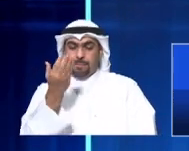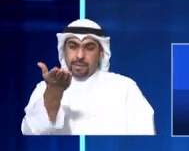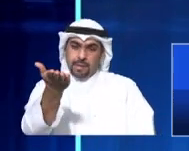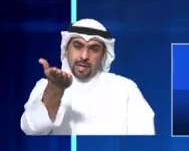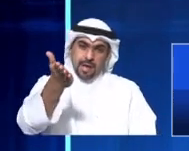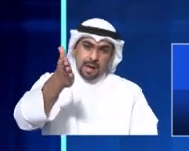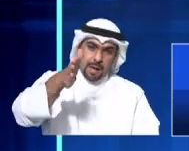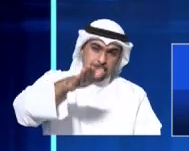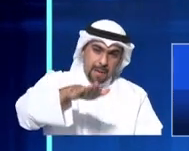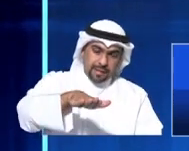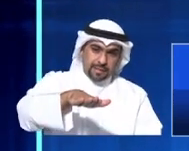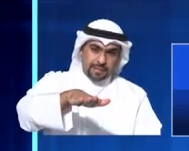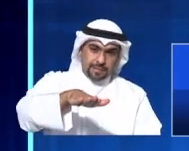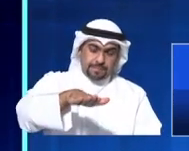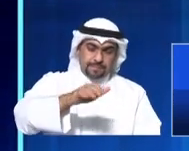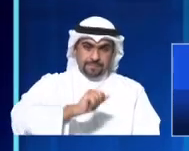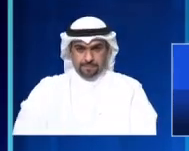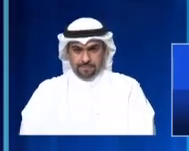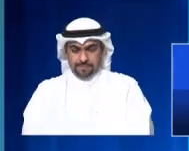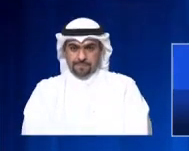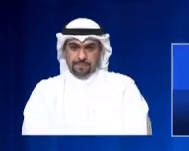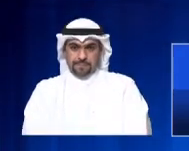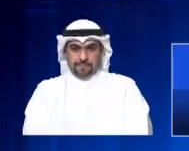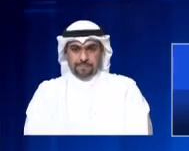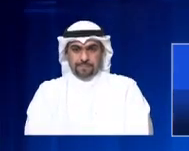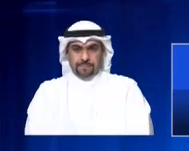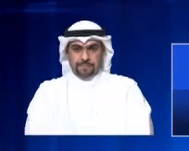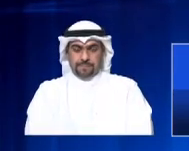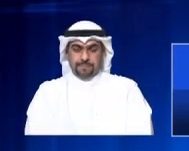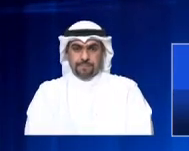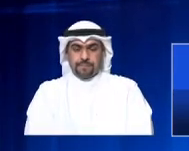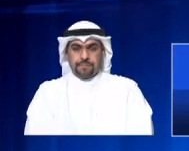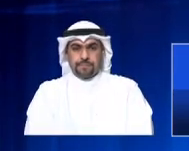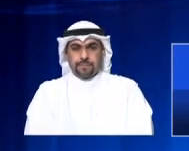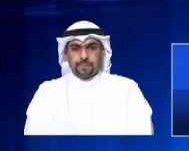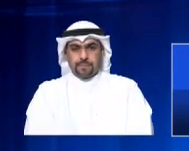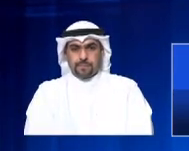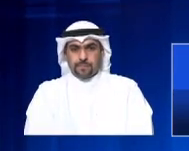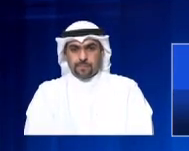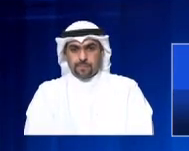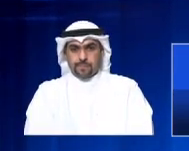مواساته بوفاة فخامة رئيس الاتحاد السوفيتي السابق ميخائيل غورباتشوف.